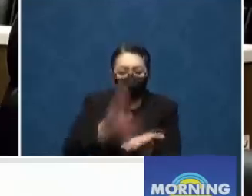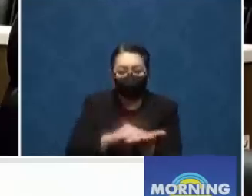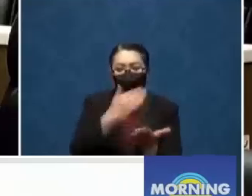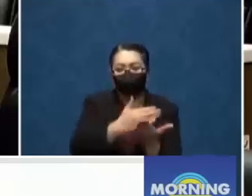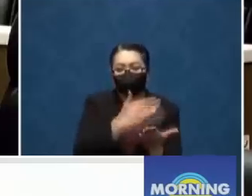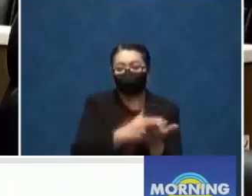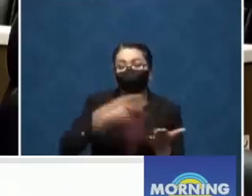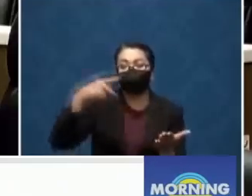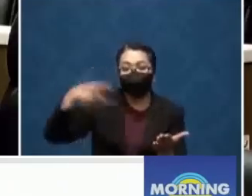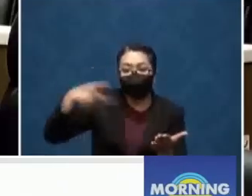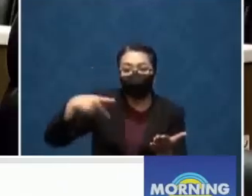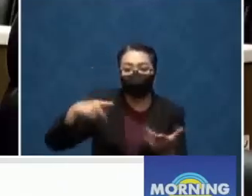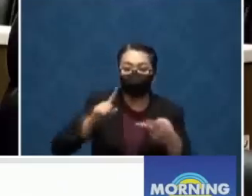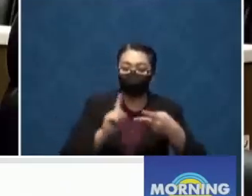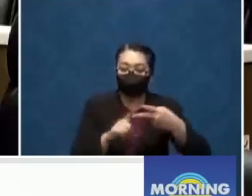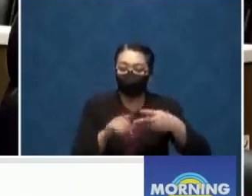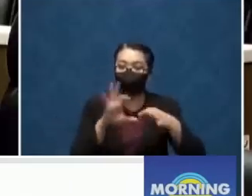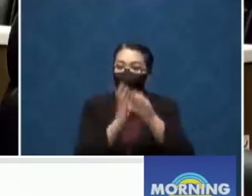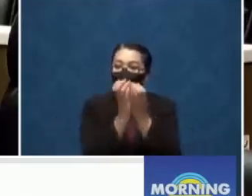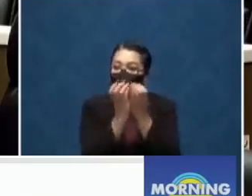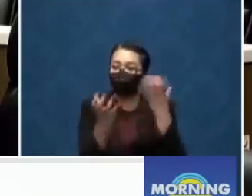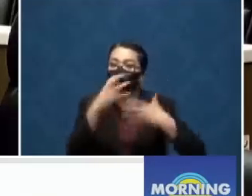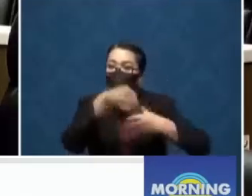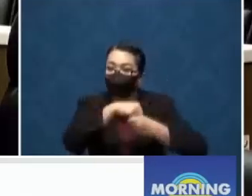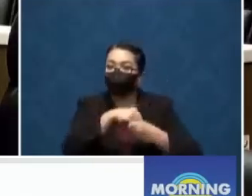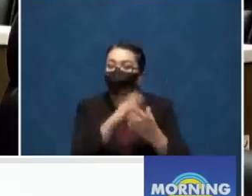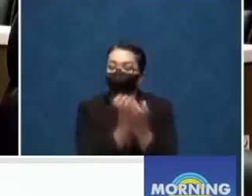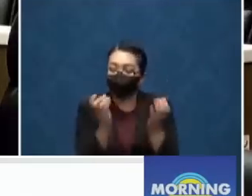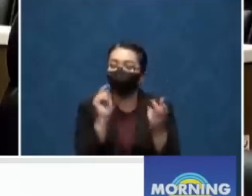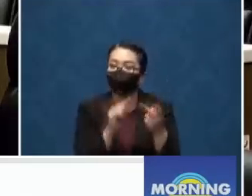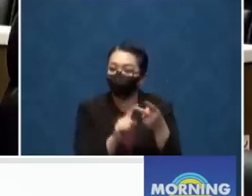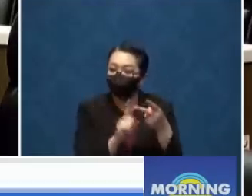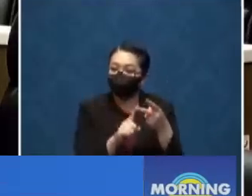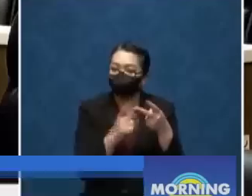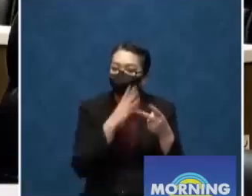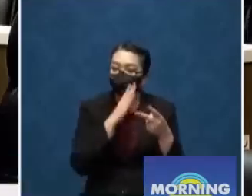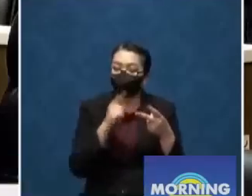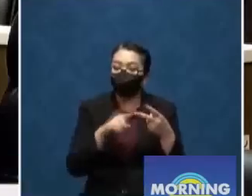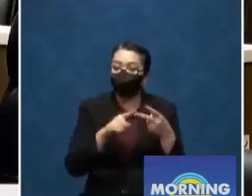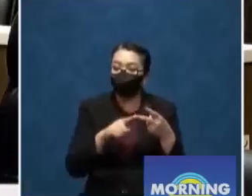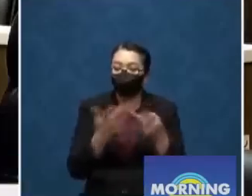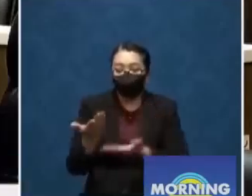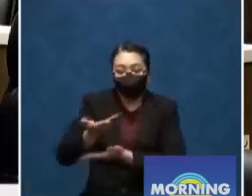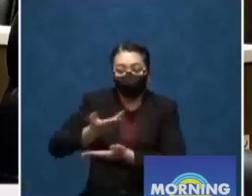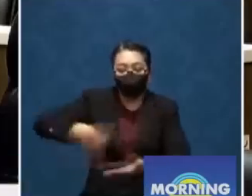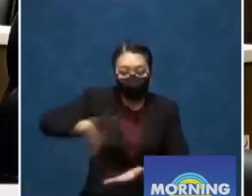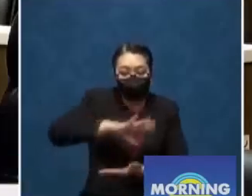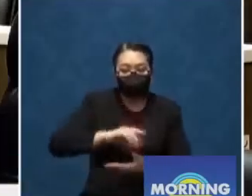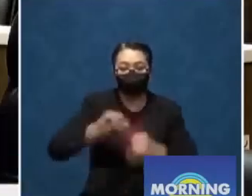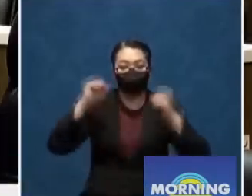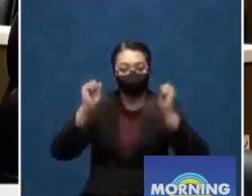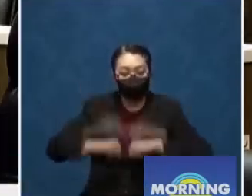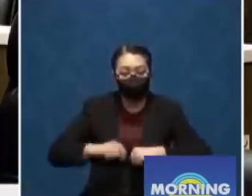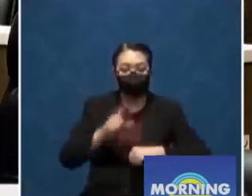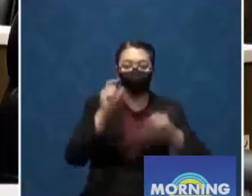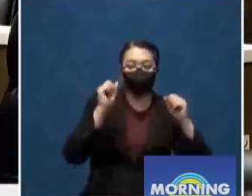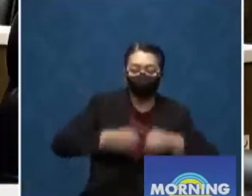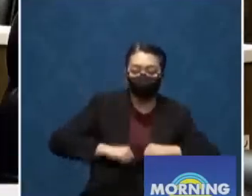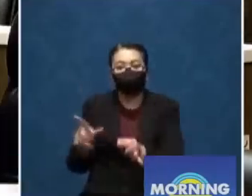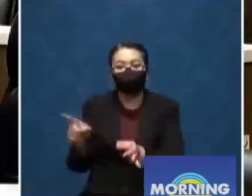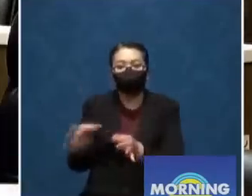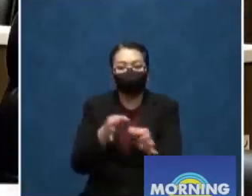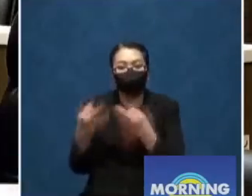พิเศษเมื่อท่านประธานวินิจฉัยว่าญัตตินั้นชอบนะครับจะให้มีการลงญัตติตรงนี้เองมันจะเป็นบรร